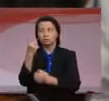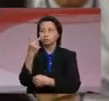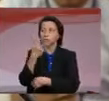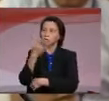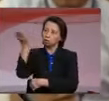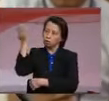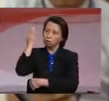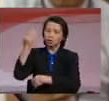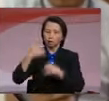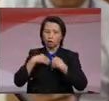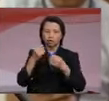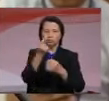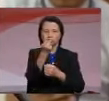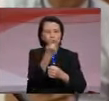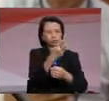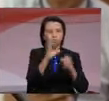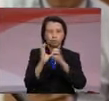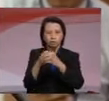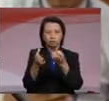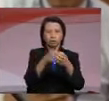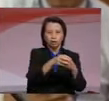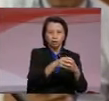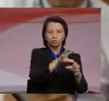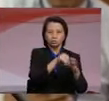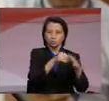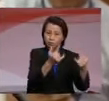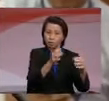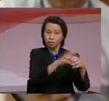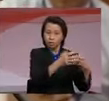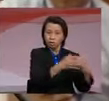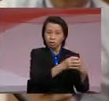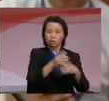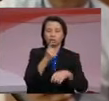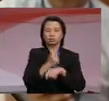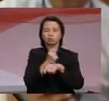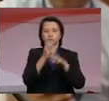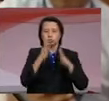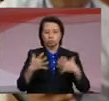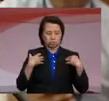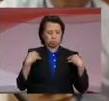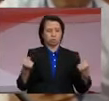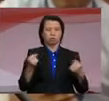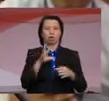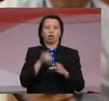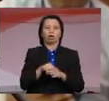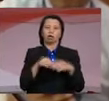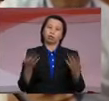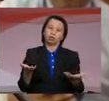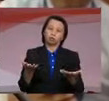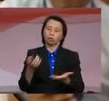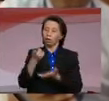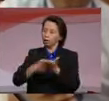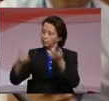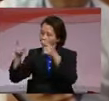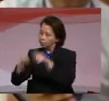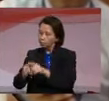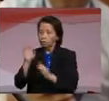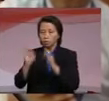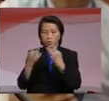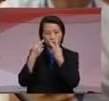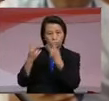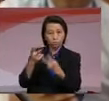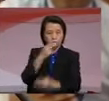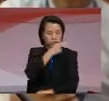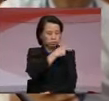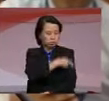ini ada beberapa kluster termasuk hari ini melibatkan petugas kesihatan. Jadi apa yang terjadi sebenarnya? Adakah kalau lihat macam